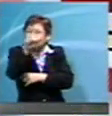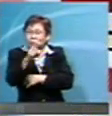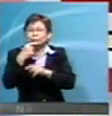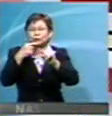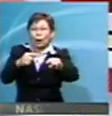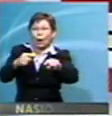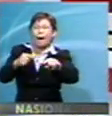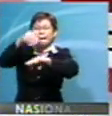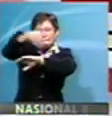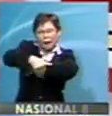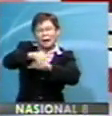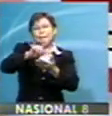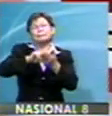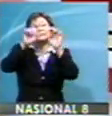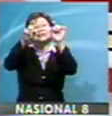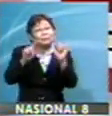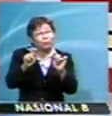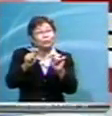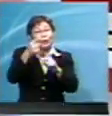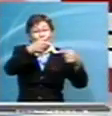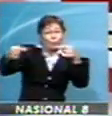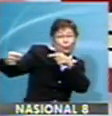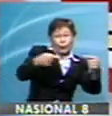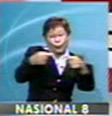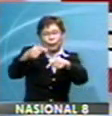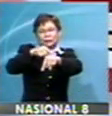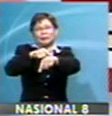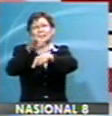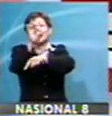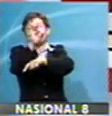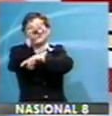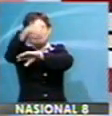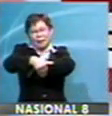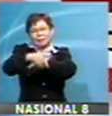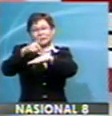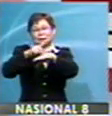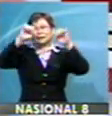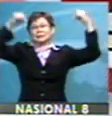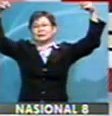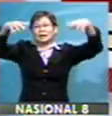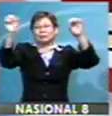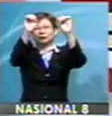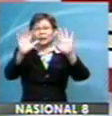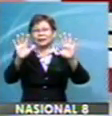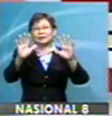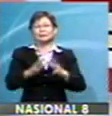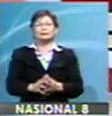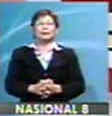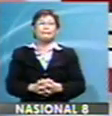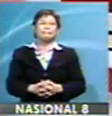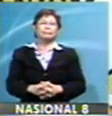terjawab lewat malam minggu nanti di mana perlawanan akan bermula jam 8 malam di stadium Shah